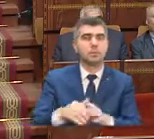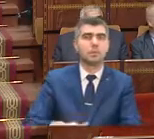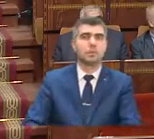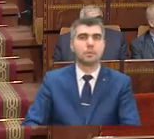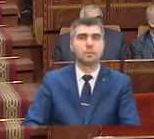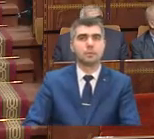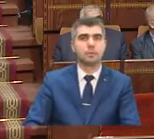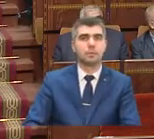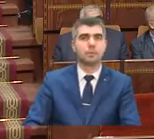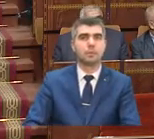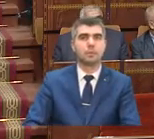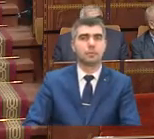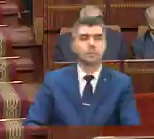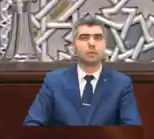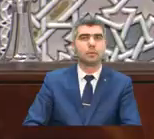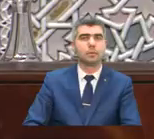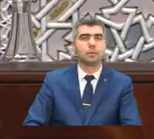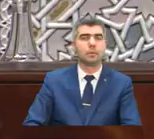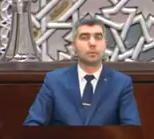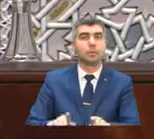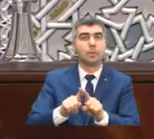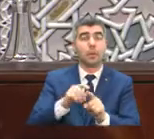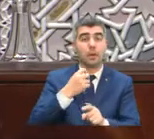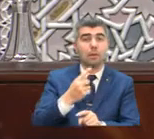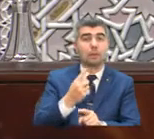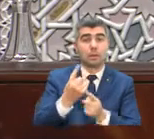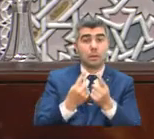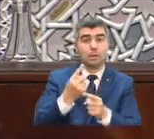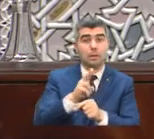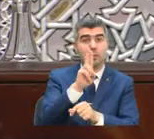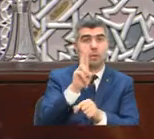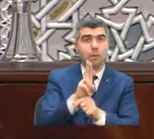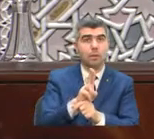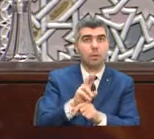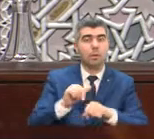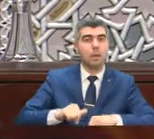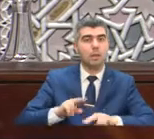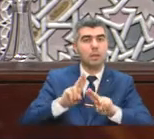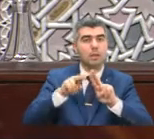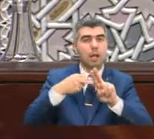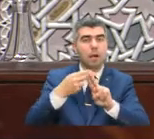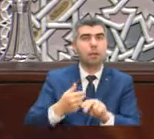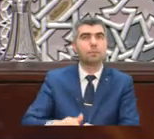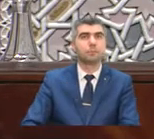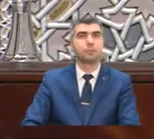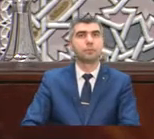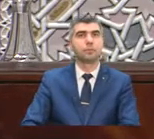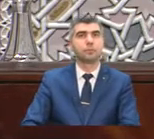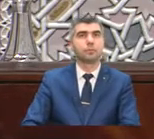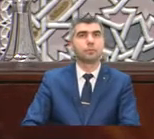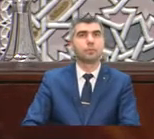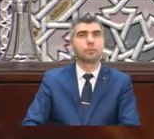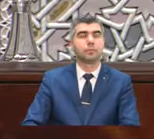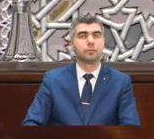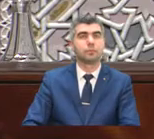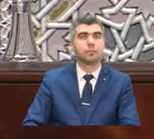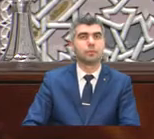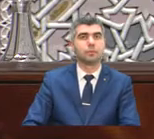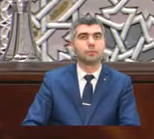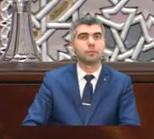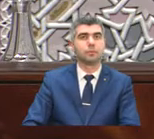هل هناك من تعقيب اضافي اخر؟ كلمه للسيد الوزير للرد.